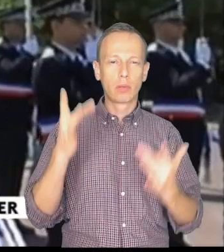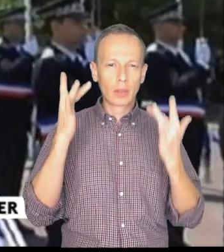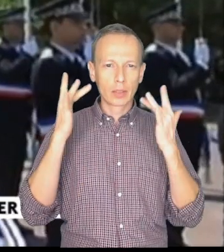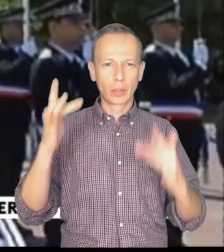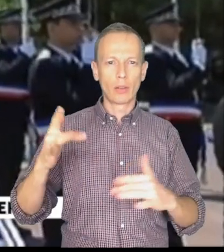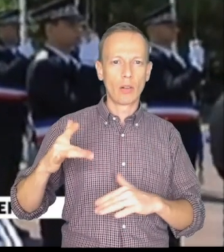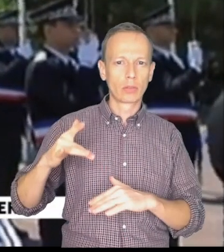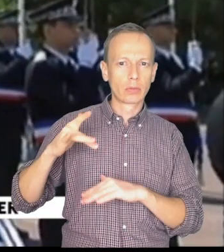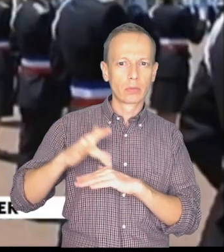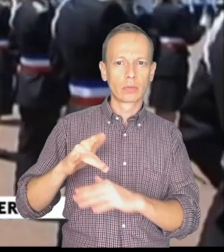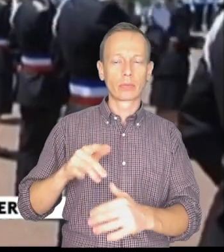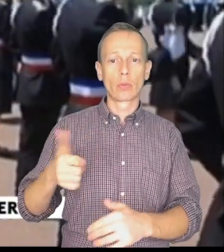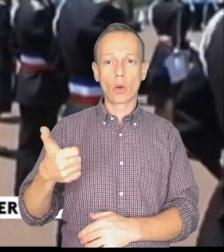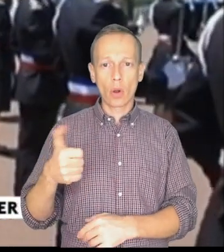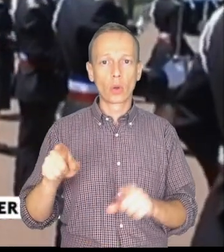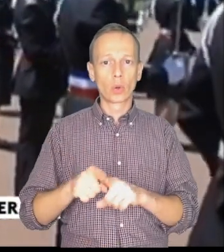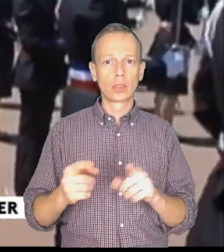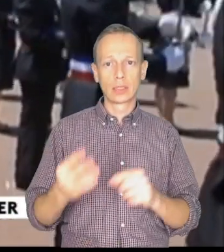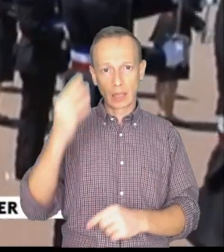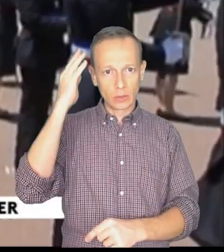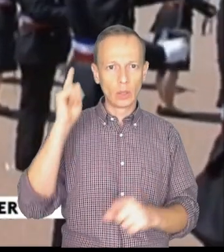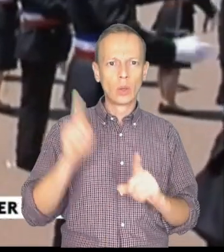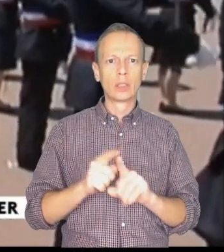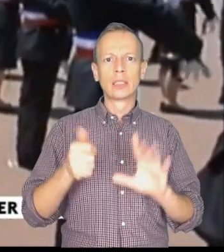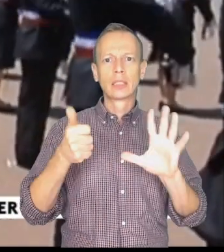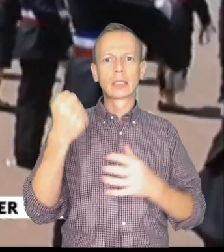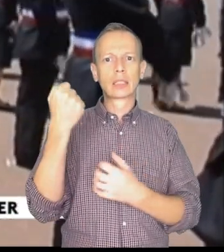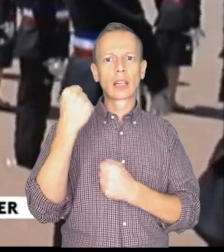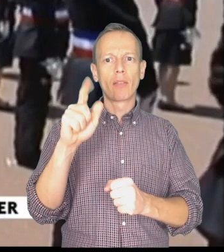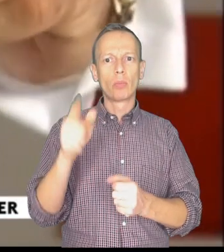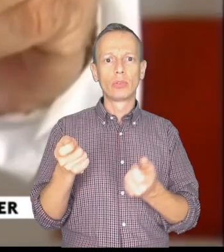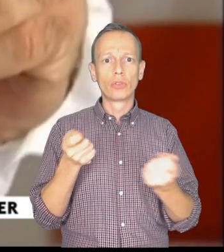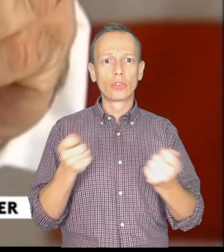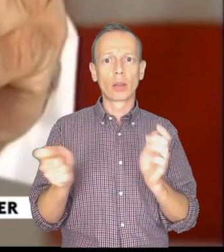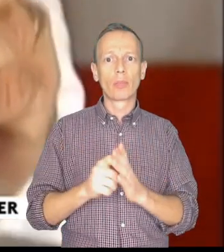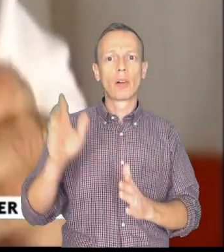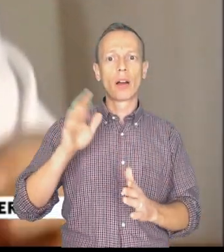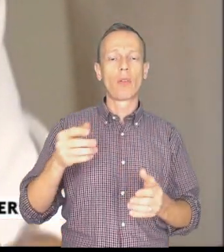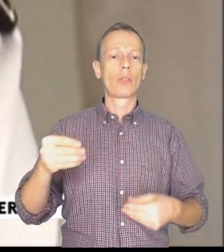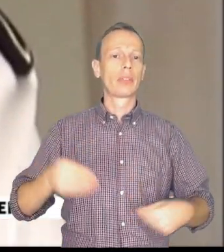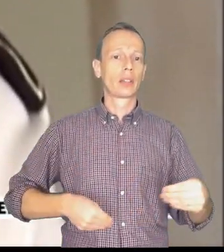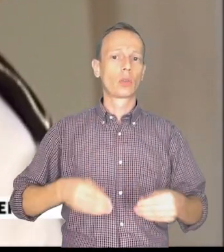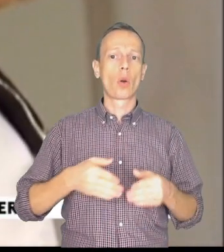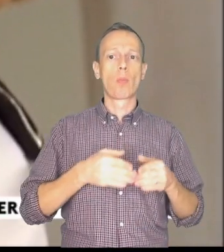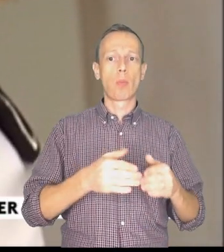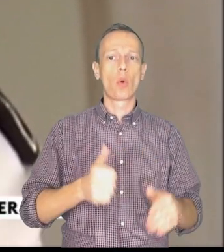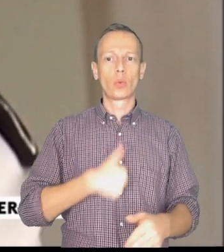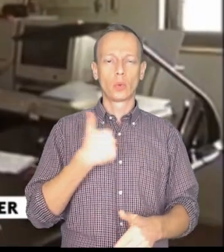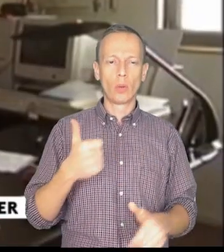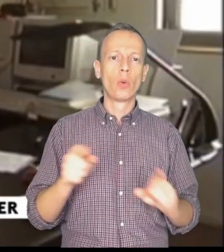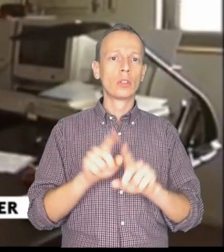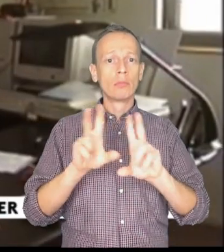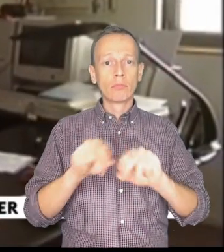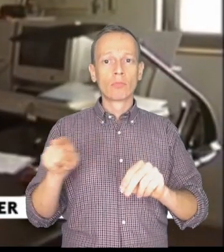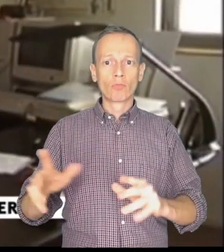son expérience en Corse et en Calédonie. Il sera aussi question des six grèves qu'il a dû gérer lorsqu'il était directeur du port autonome. Il parlera